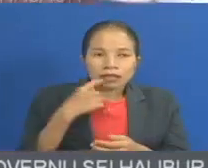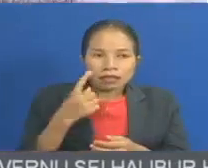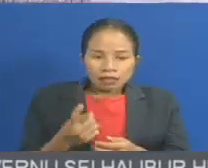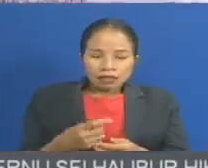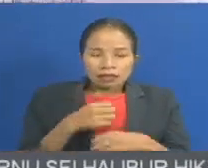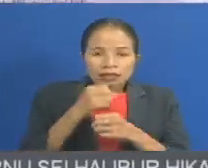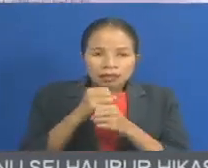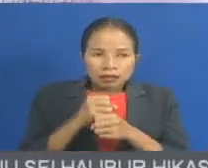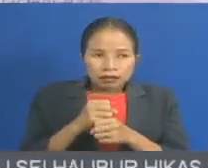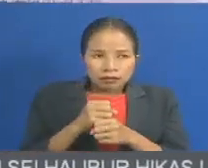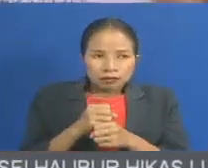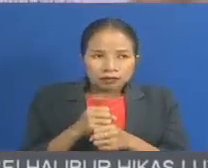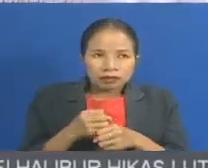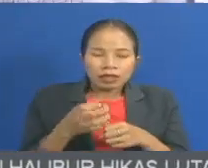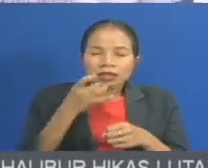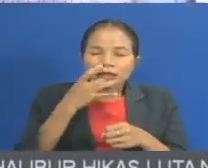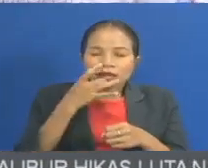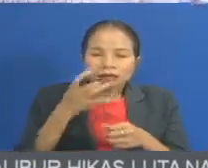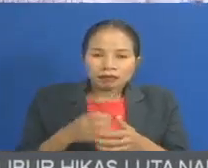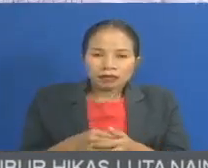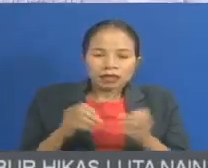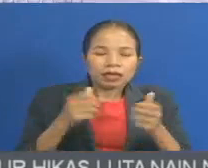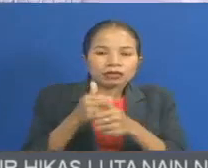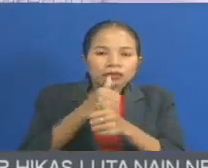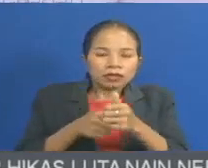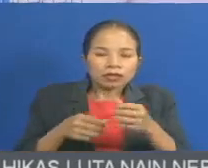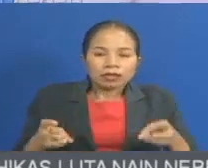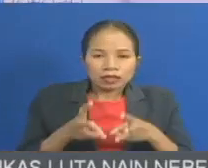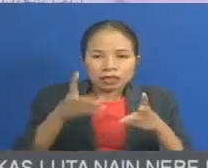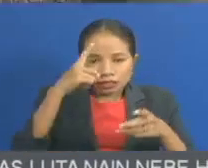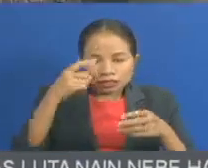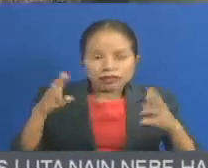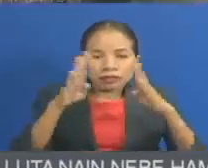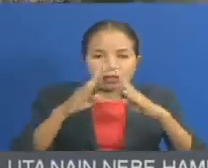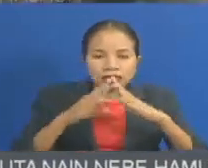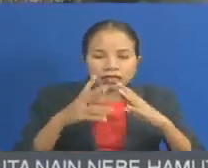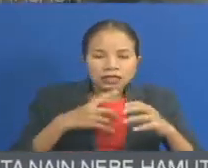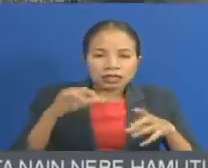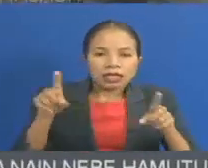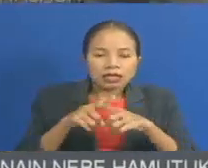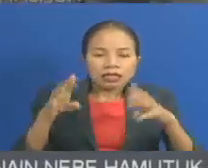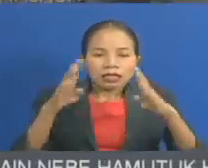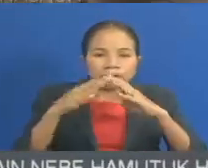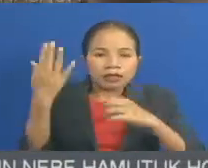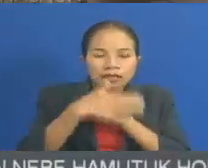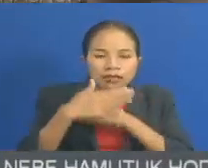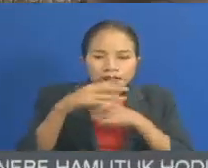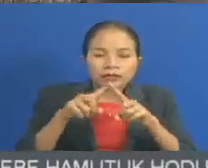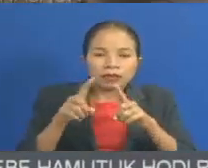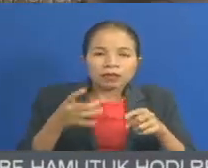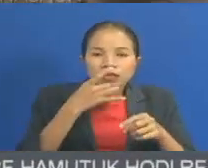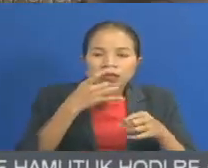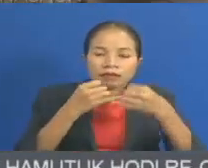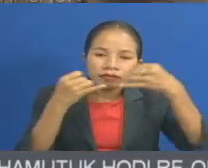se halamos instalasau ba fiu letri sedari nebe latuirnya dalan, tambah iha sedari kapital lili, hanesan kapital nasau niang, maibe fiu